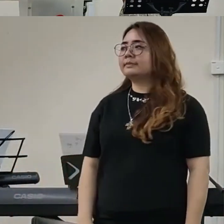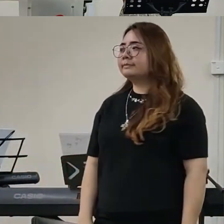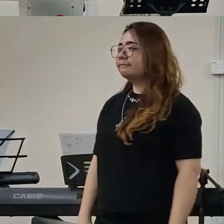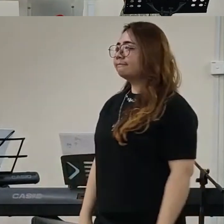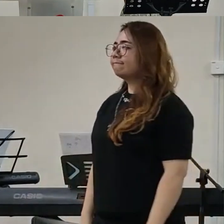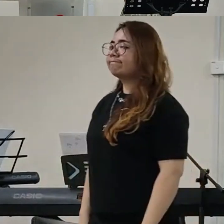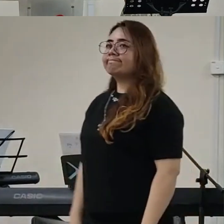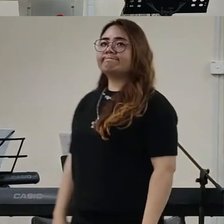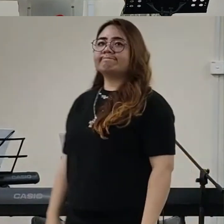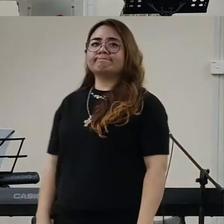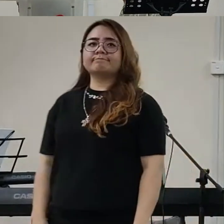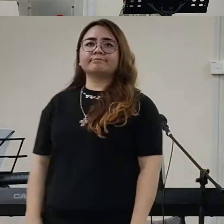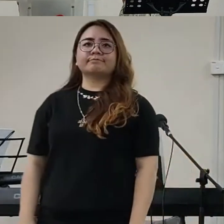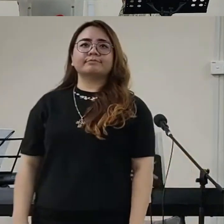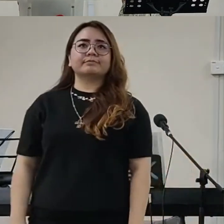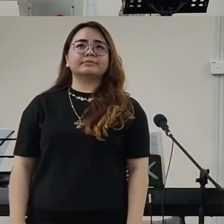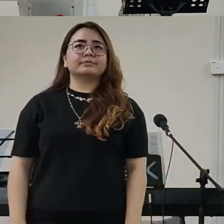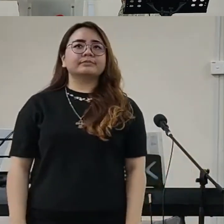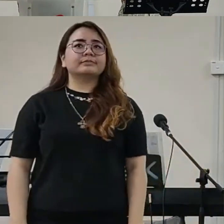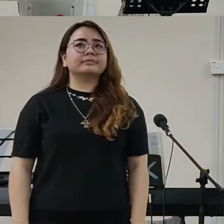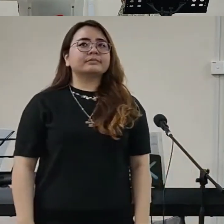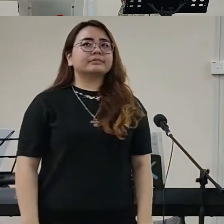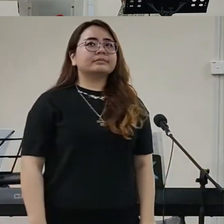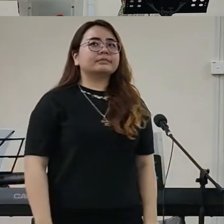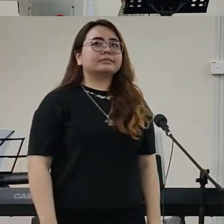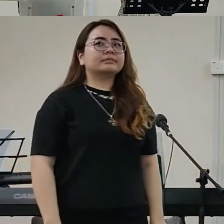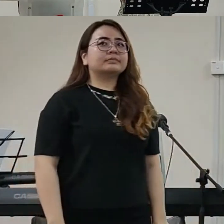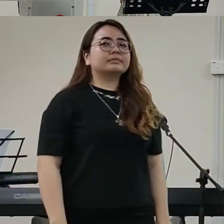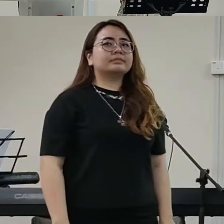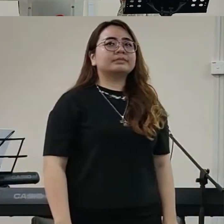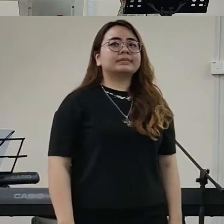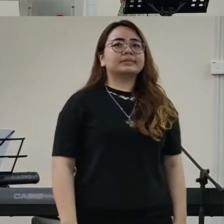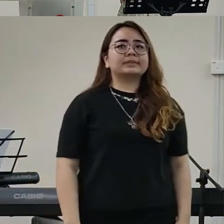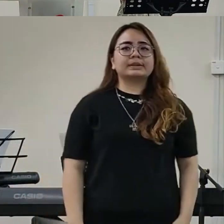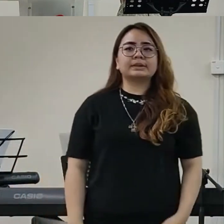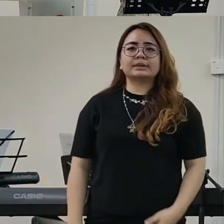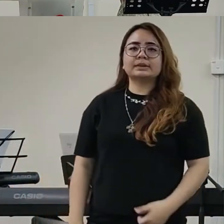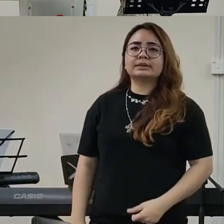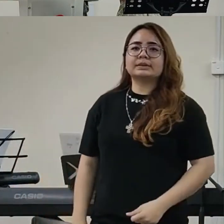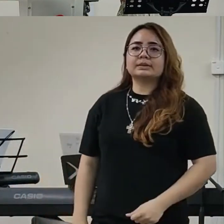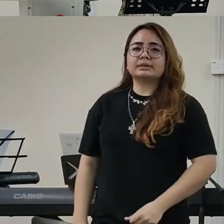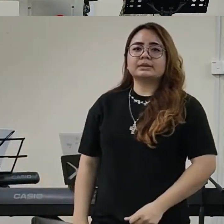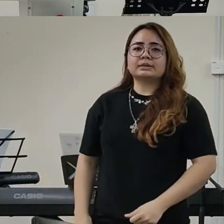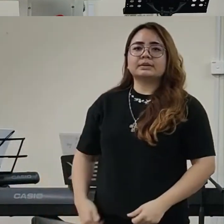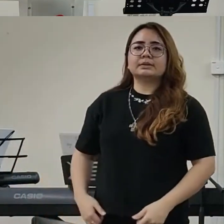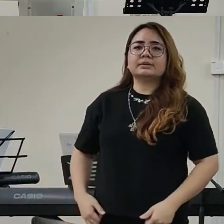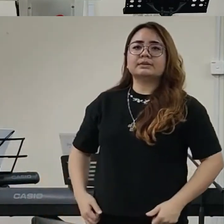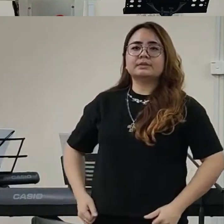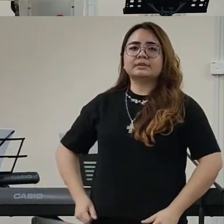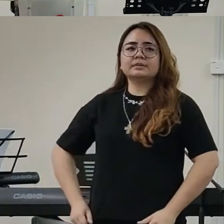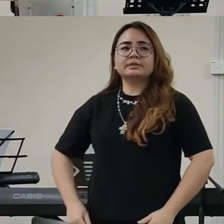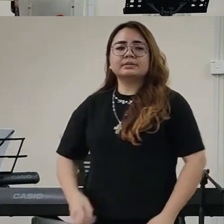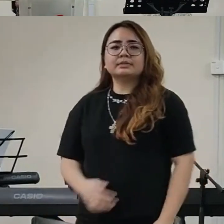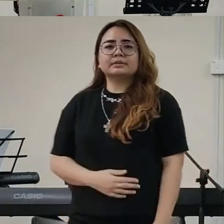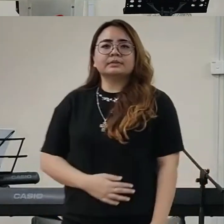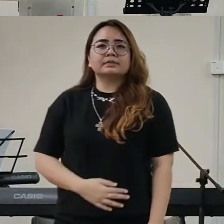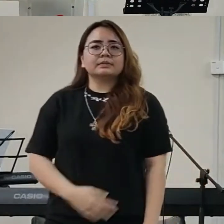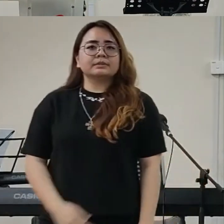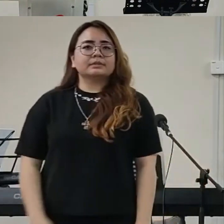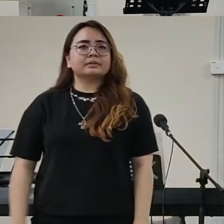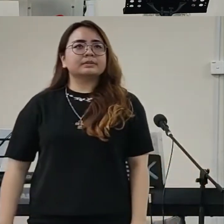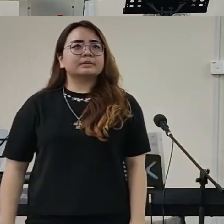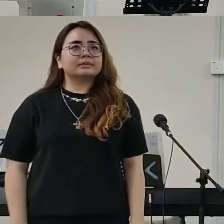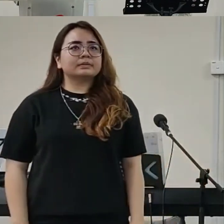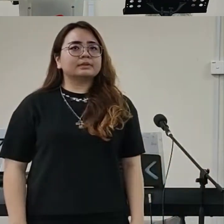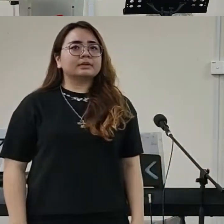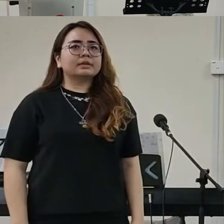两个都是已经是绵羊了，已经是个牧羊者了，但是他们所做的可以就是上帝会来审判他们的。